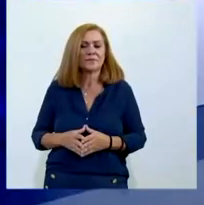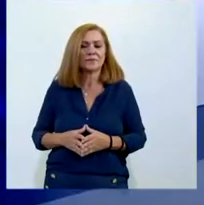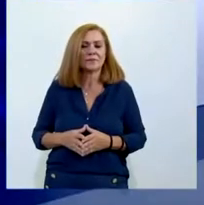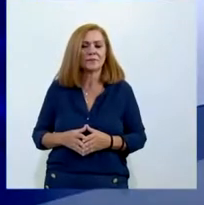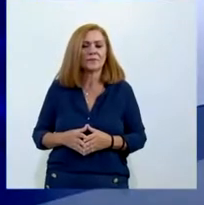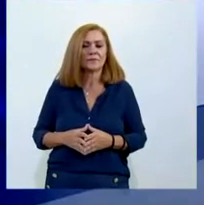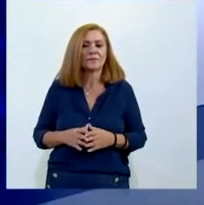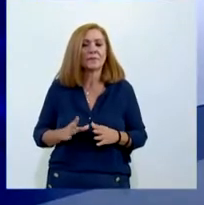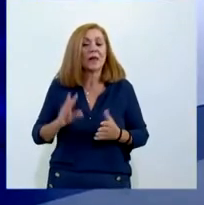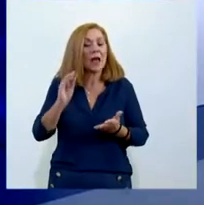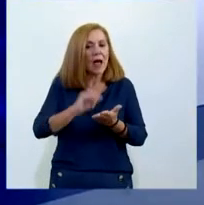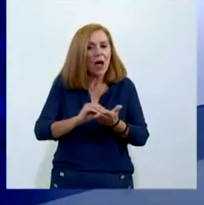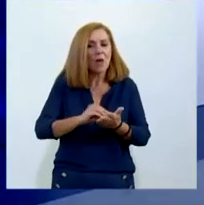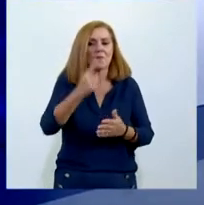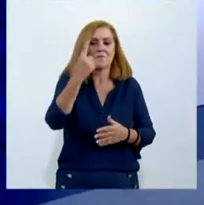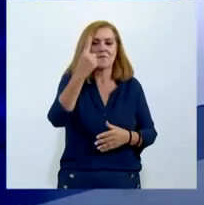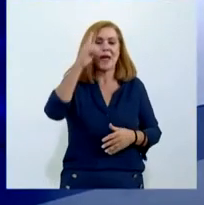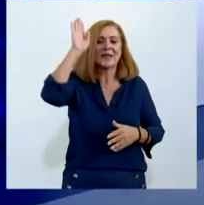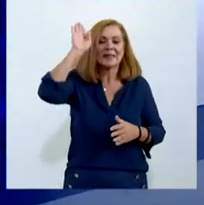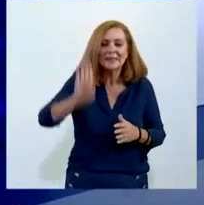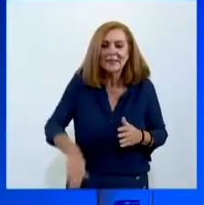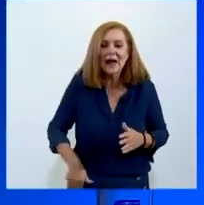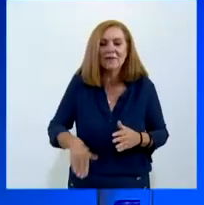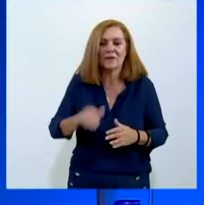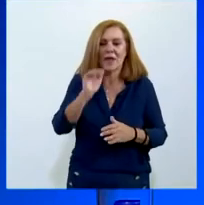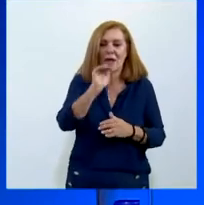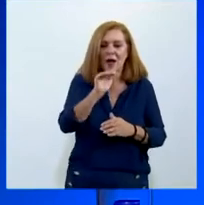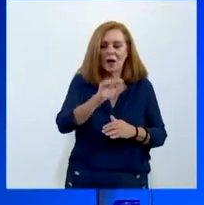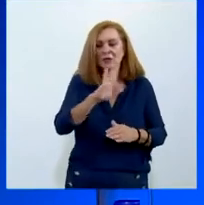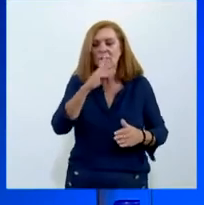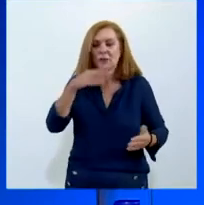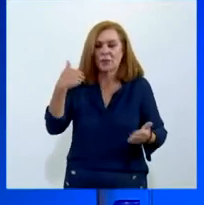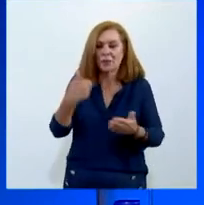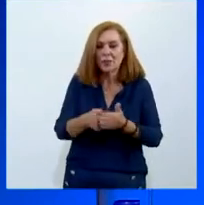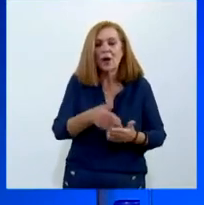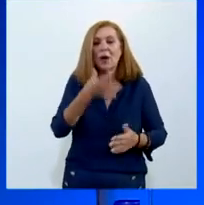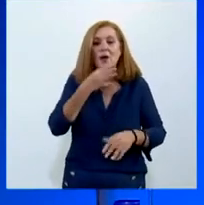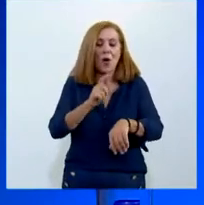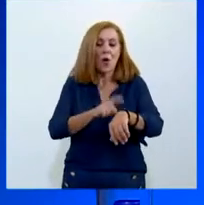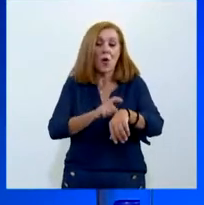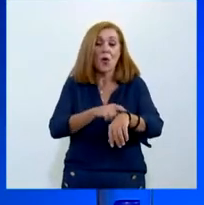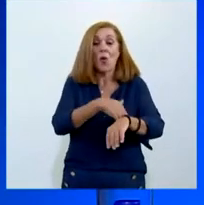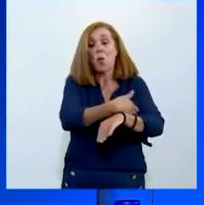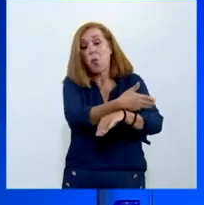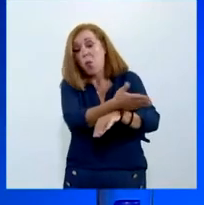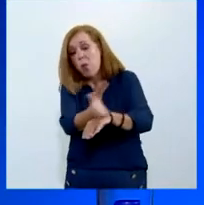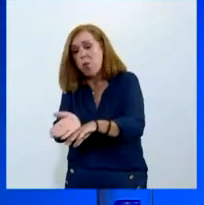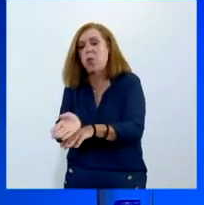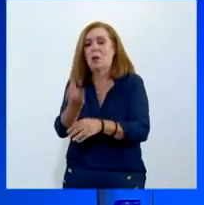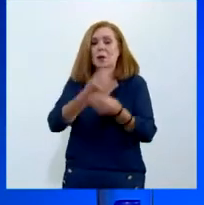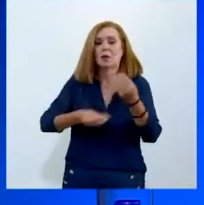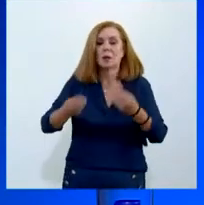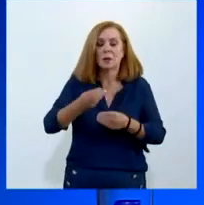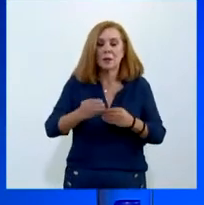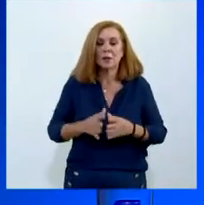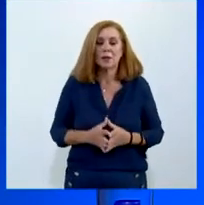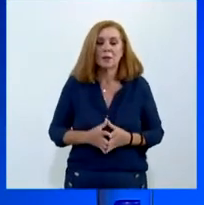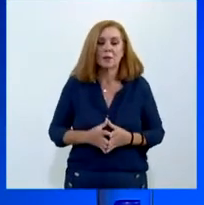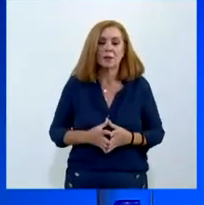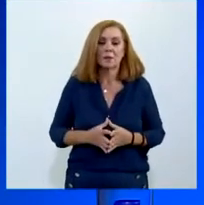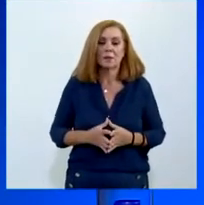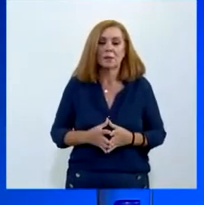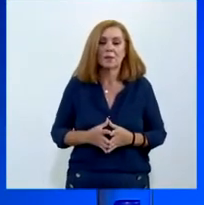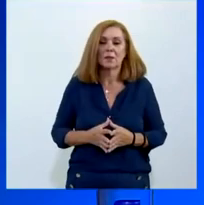Νομίζω αν μπορούμε να κάνουμε άλλη μία τελευταία ερώτηση και να ολοκληρώσουμε, γιατί έχουμε ξεπεράσει το χρόνο. Ολοκληρώνουμε λοιπόν με τον Βίκτορα Μοντσέλη,